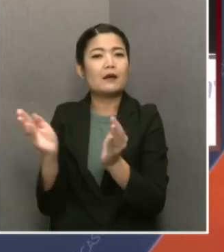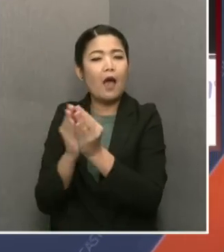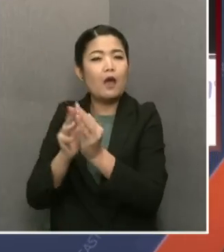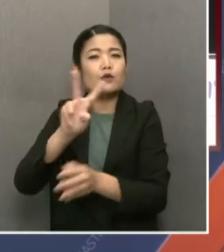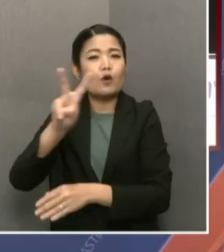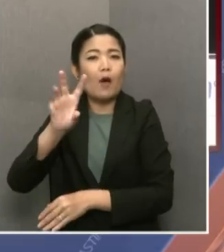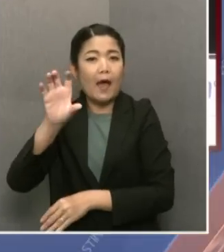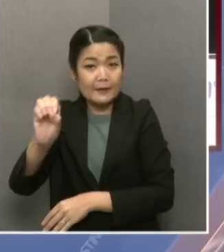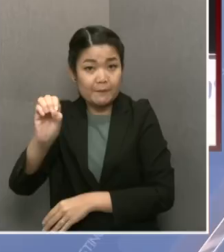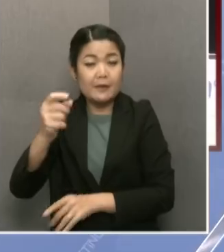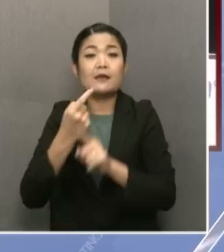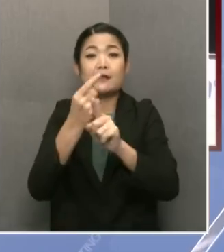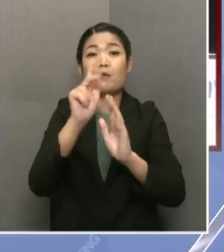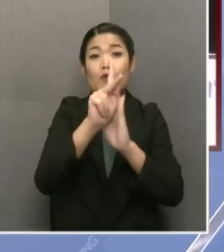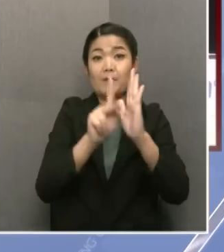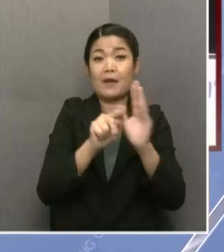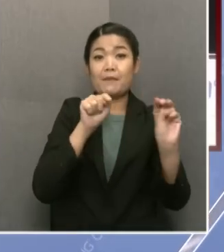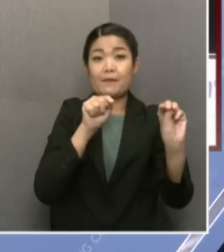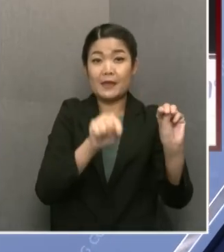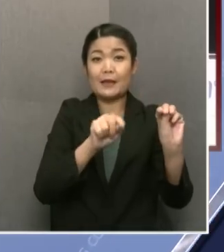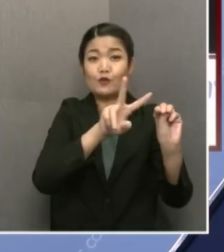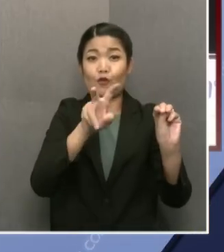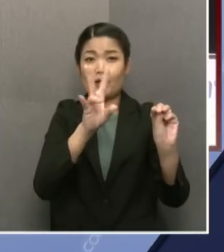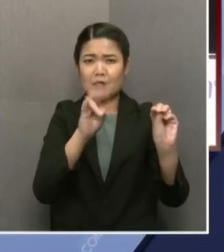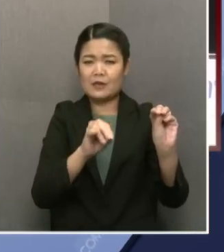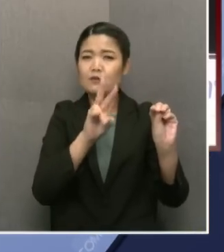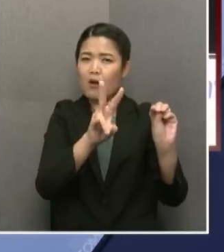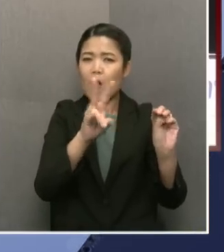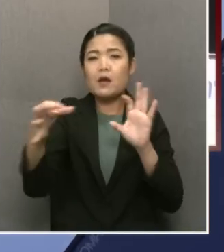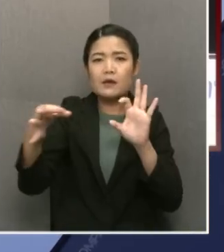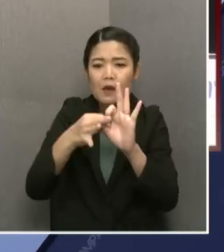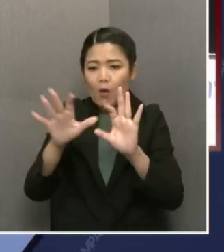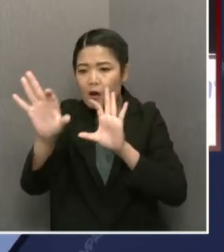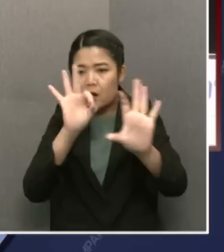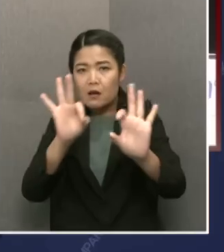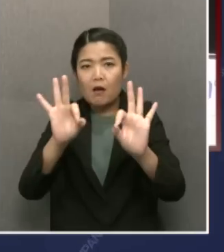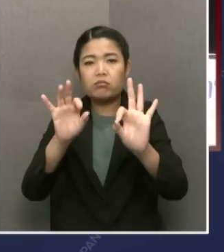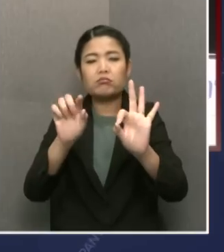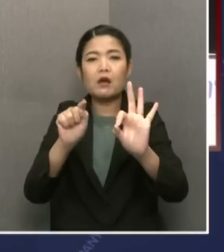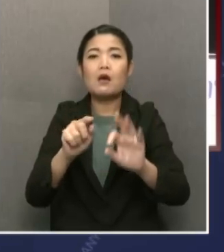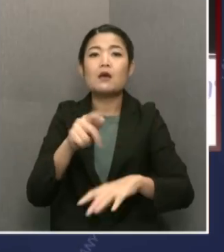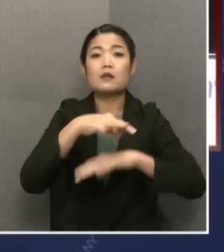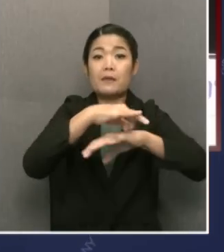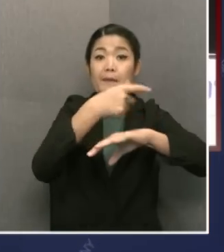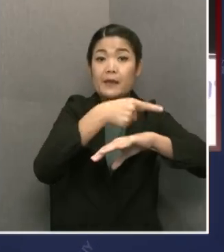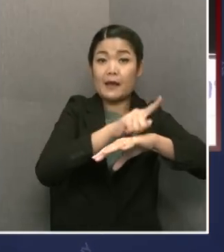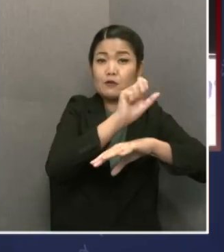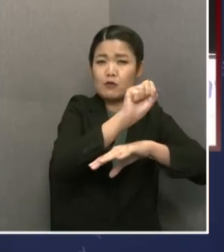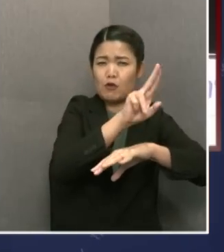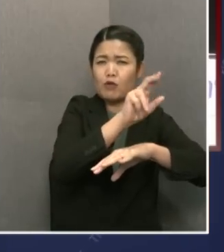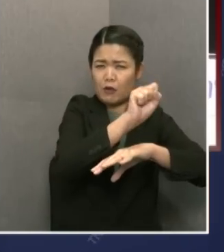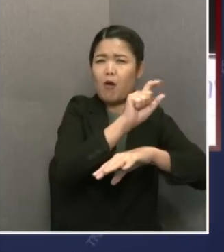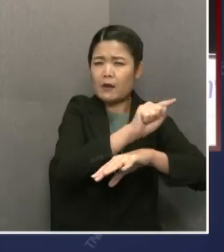มาตรา 272นะก็เลยทำให้เรื่องของการที่จะต้องมีตำแหน่งประธานสภาเนี่ยนะมันจึงเป็นเรื่องที่